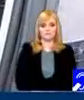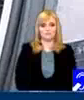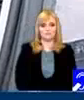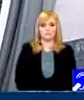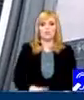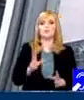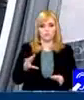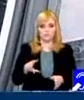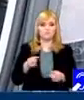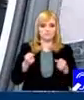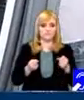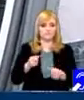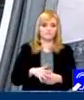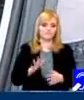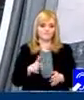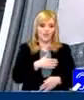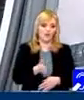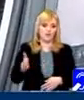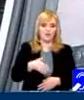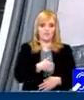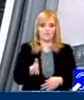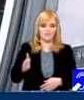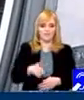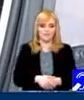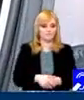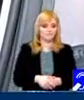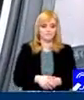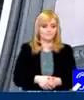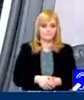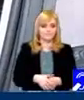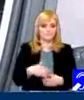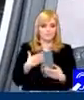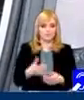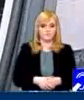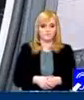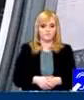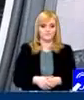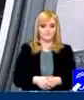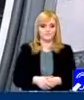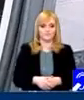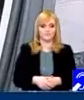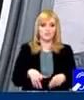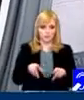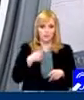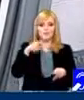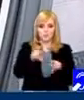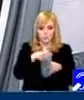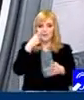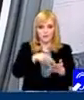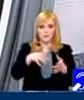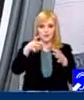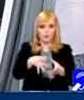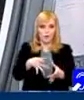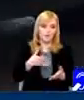Cum vă deplasați? Așa. Stânga-dreapta, stânga-dreapta și înainte. Și totuși mai nimeriți într-o groapă.